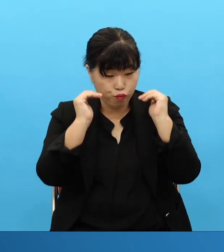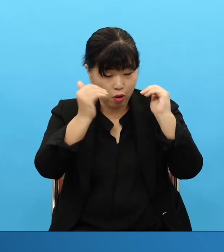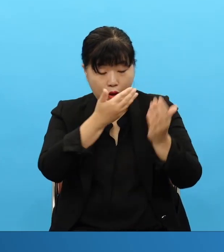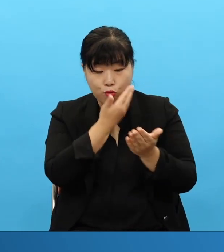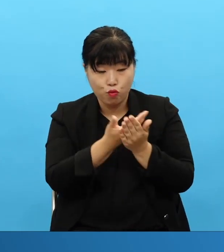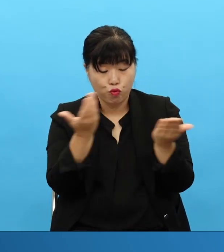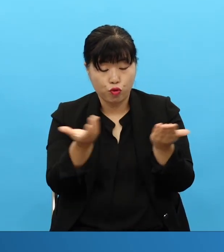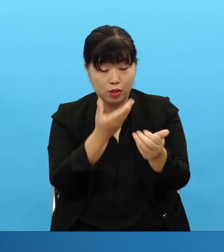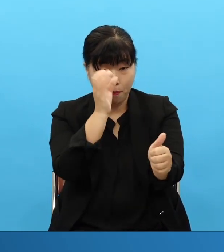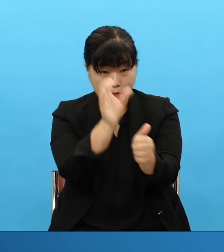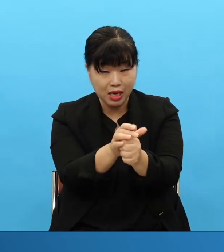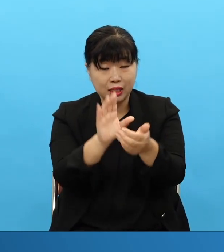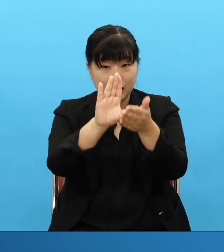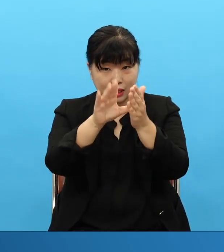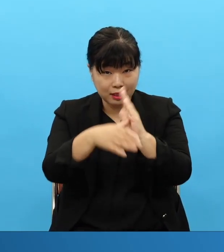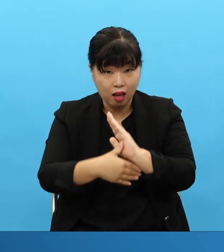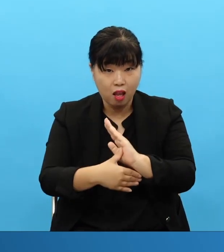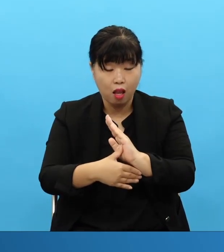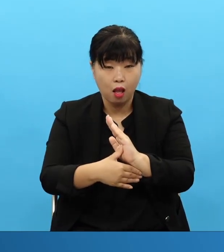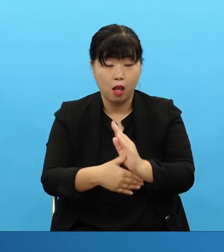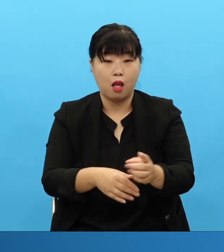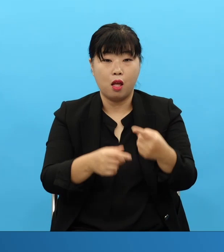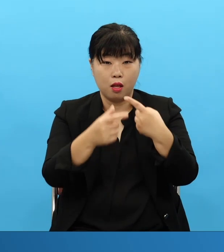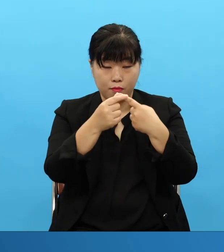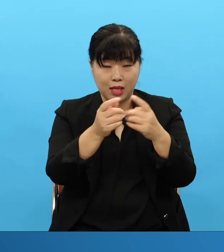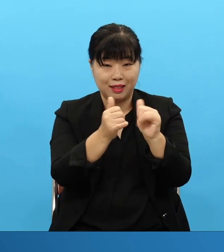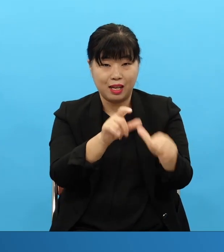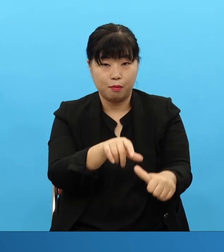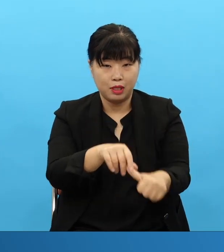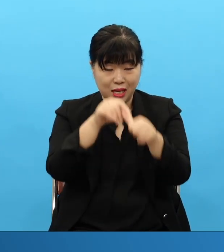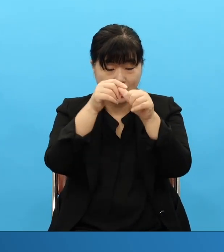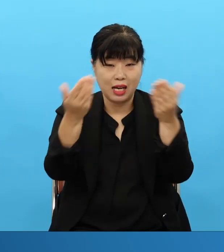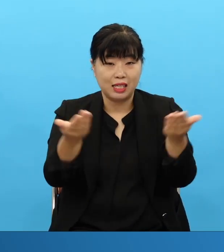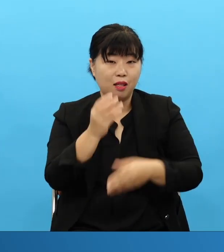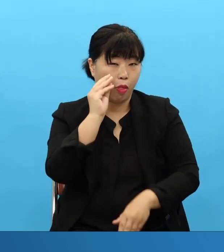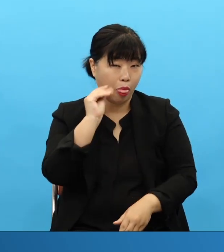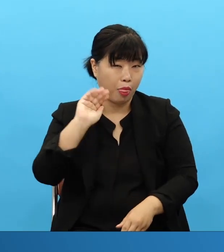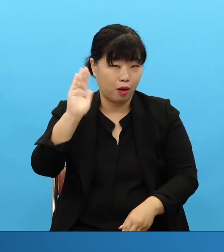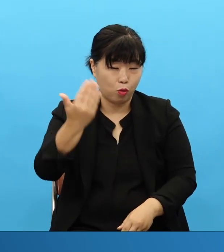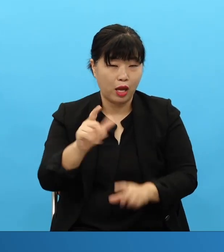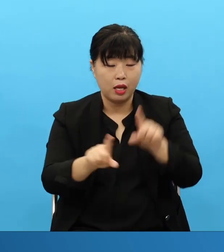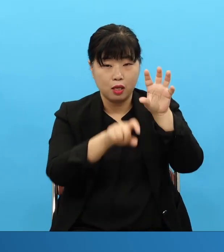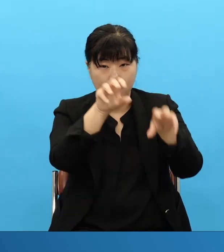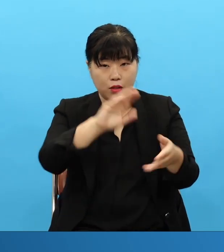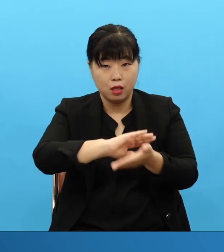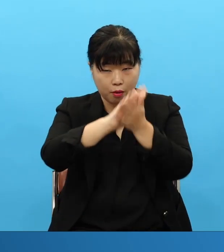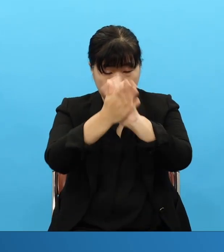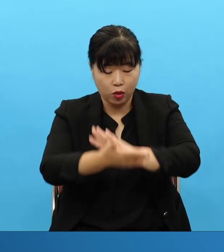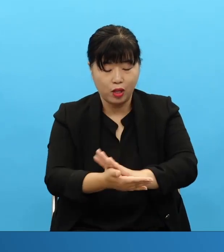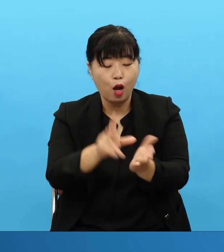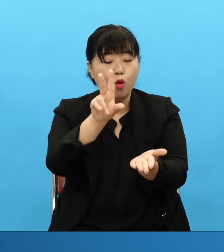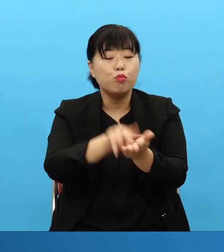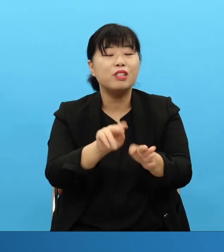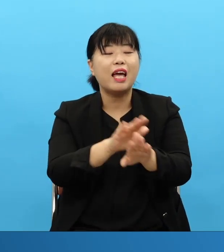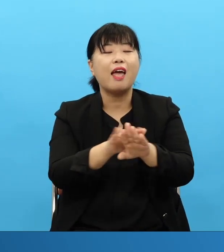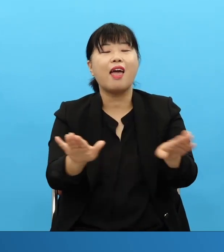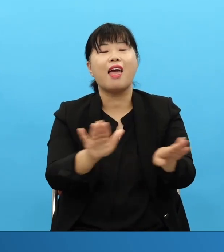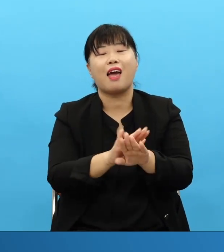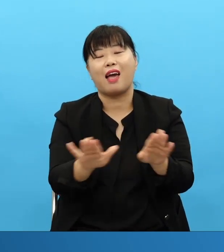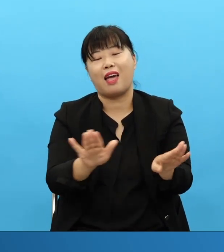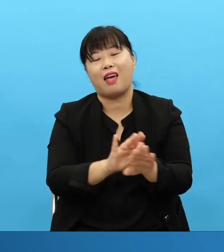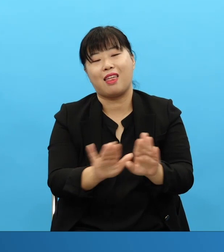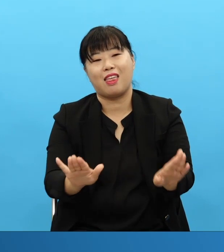church officers, 아무도 해결 못하는 문제를 해결해 본 거예요. they saw the problem that nobody else can solve. 이런 5가지 일이 벌어지는